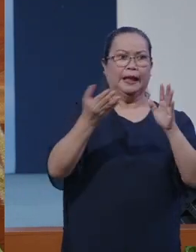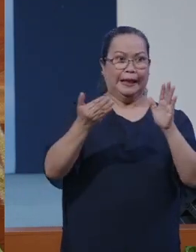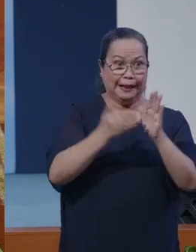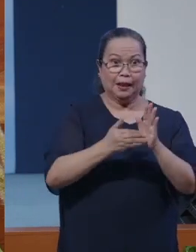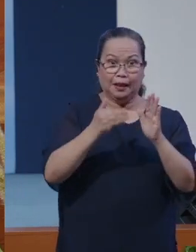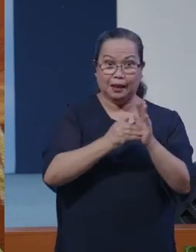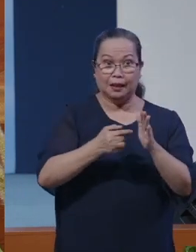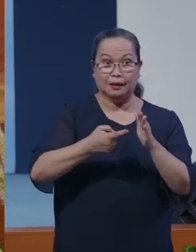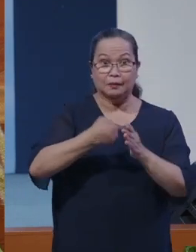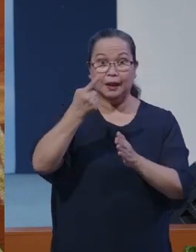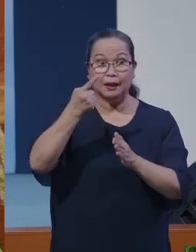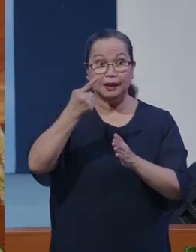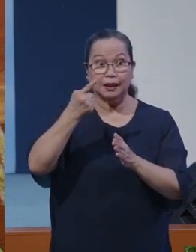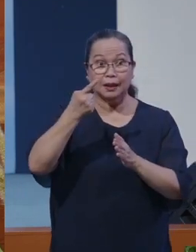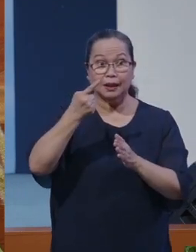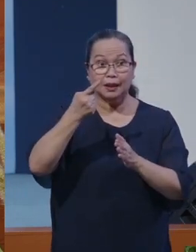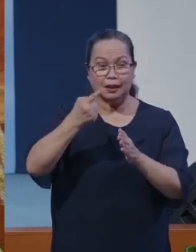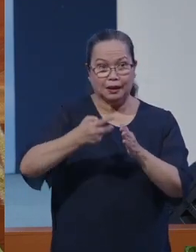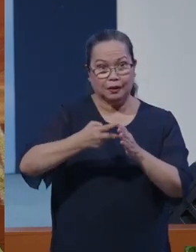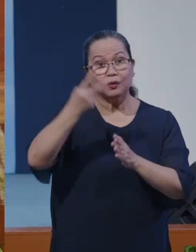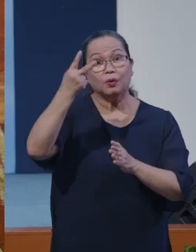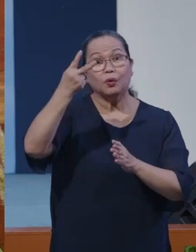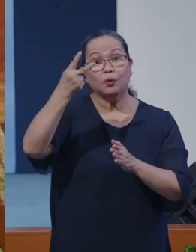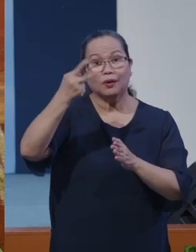inulit? 3.